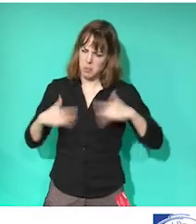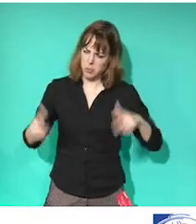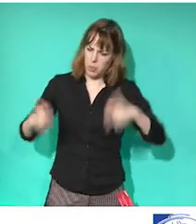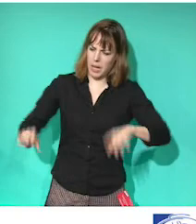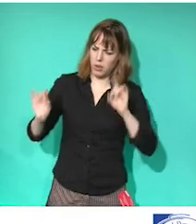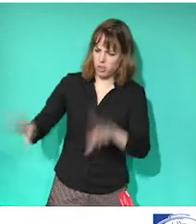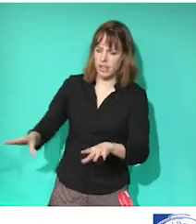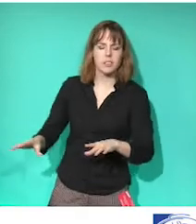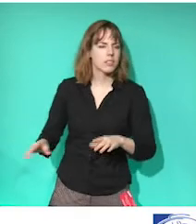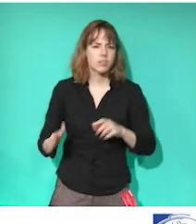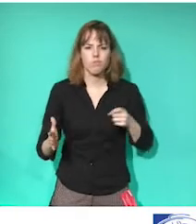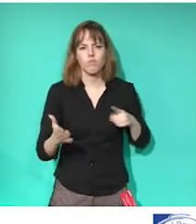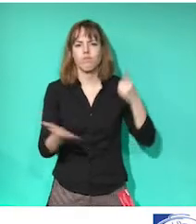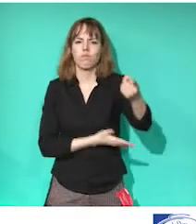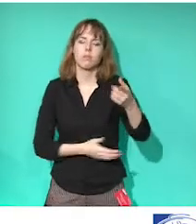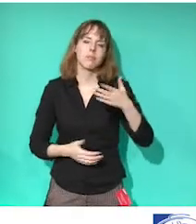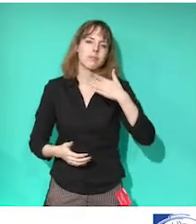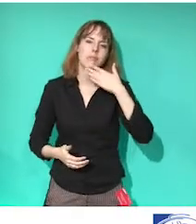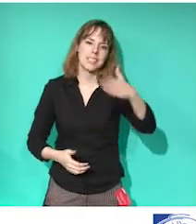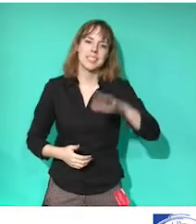jamais. Merci à toutes.